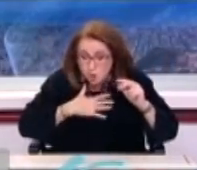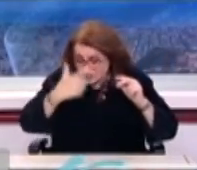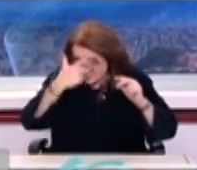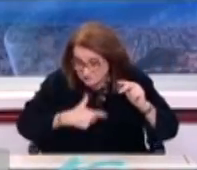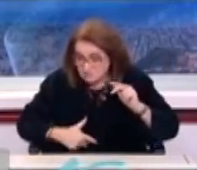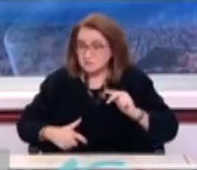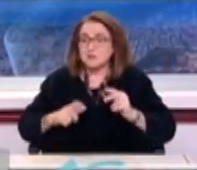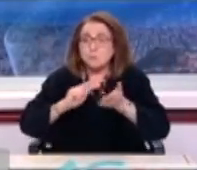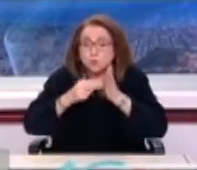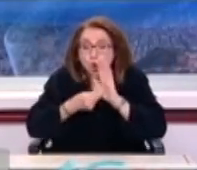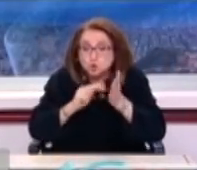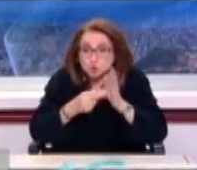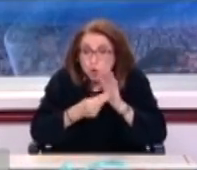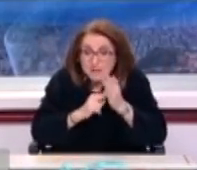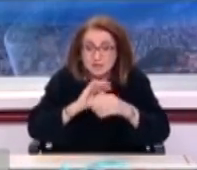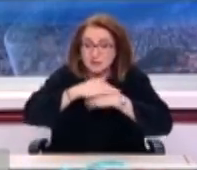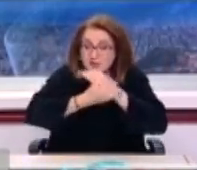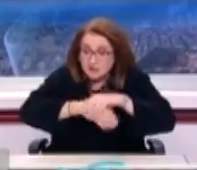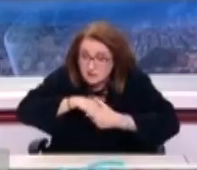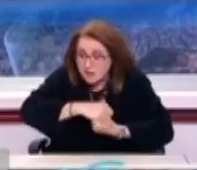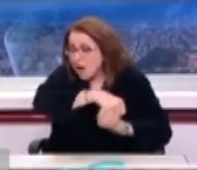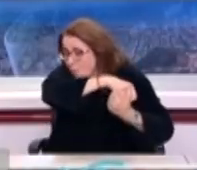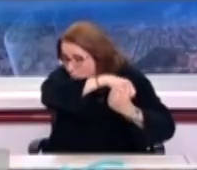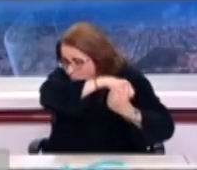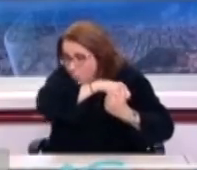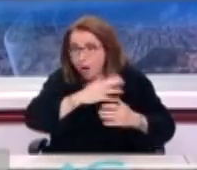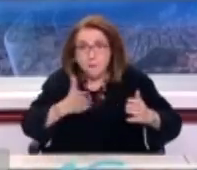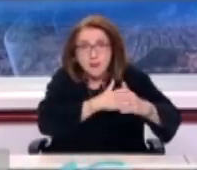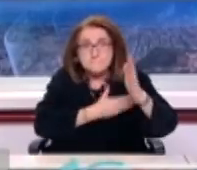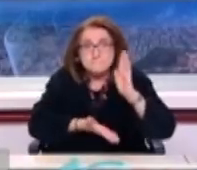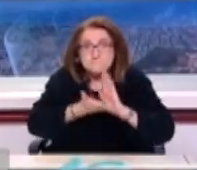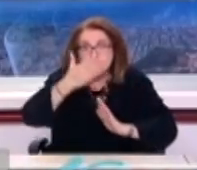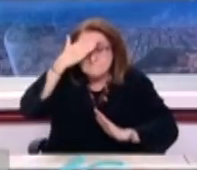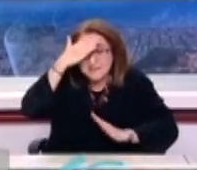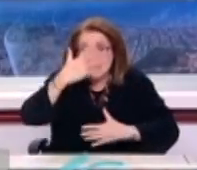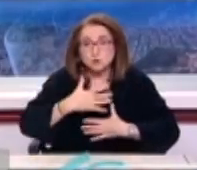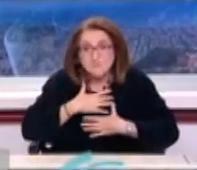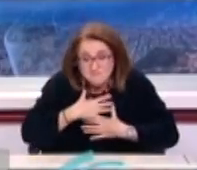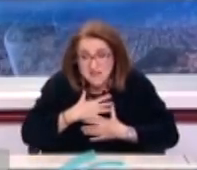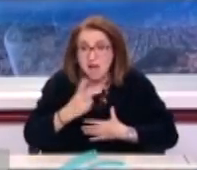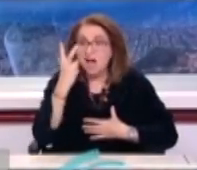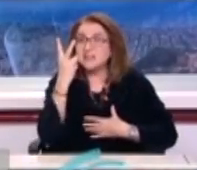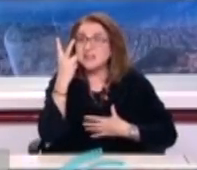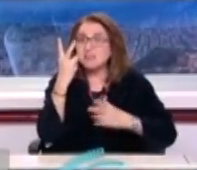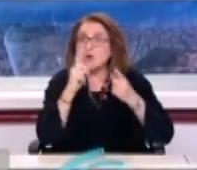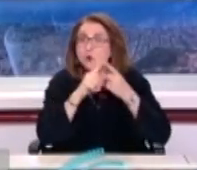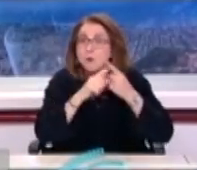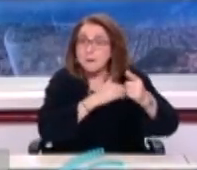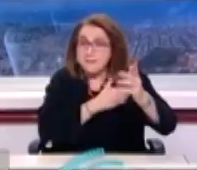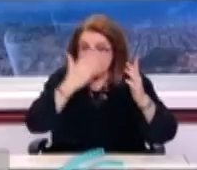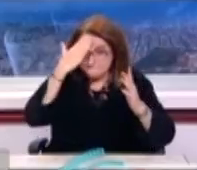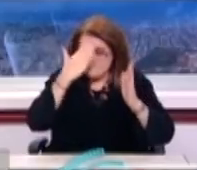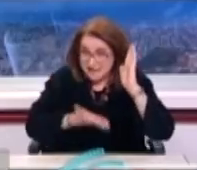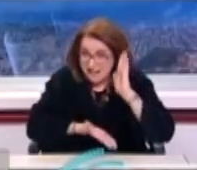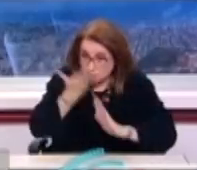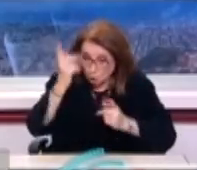να απομονωνόμαστε στο σπίτι αν έχουμε συμπτώματα όπως πυρετός και βήχας, είναι τα δύο κύρια συμπτώματα του νέου ιού, και να αναζητούμε